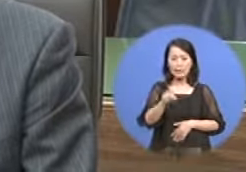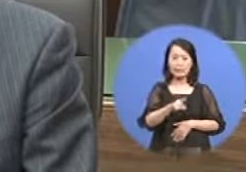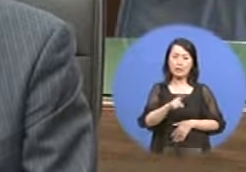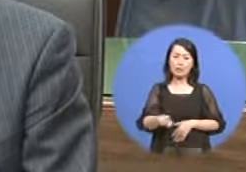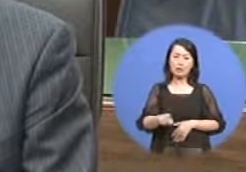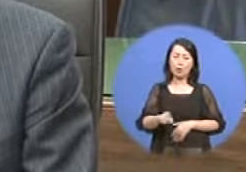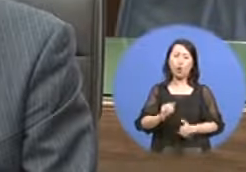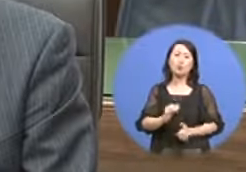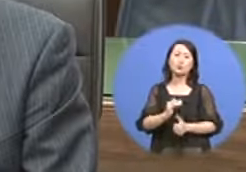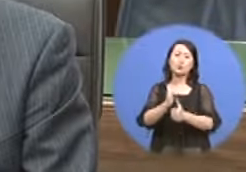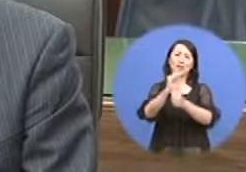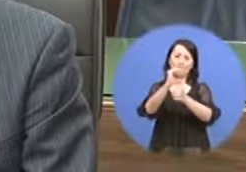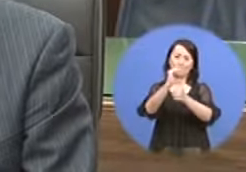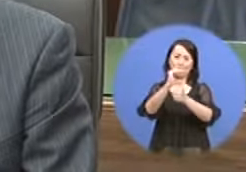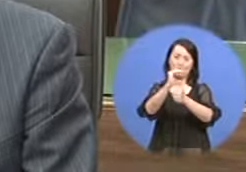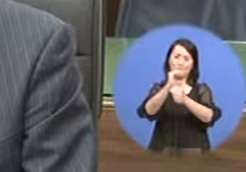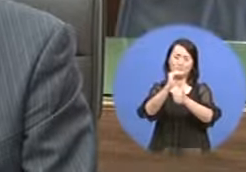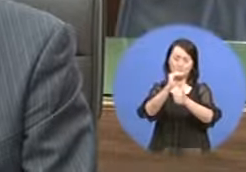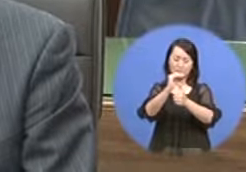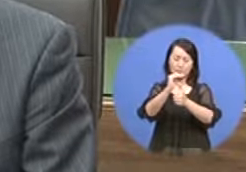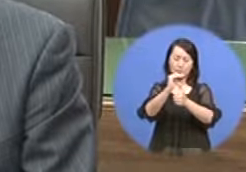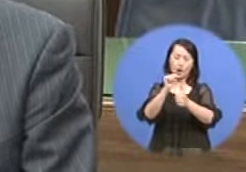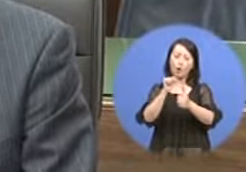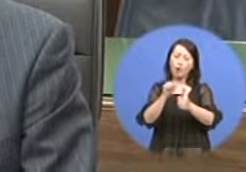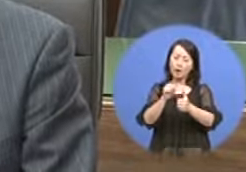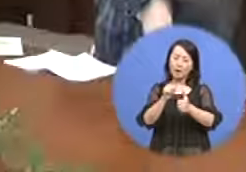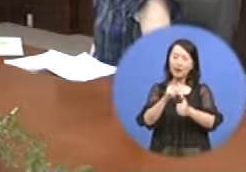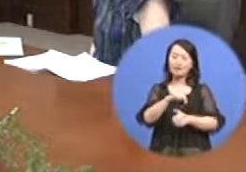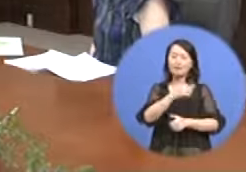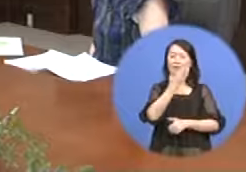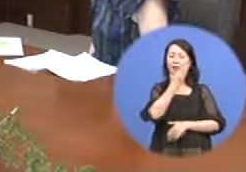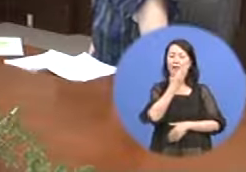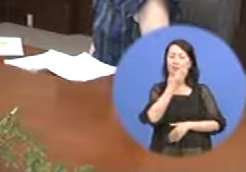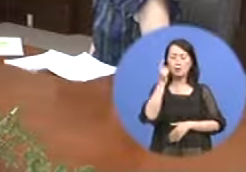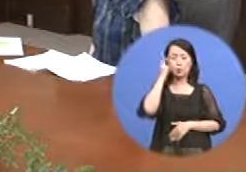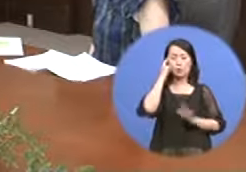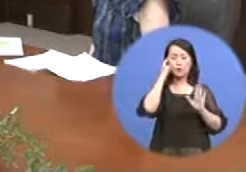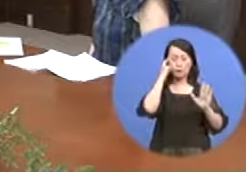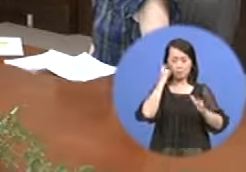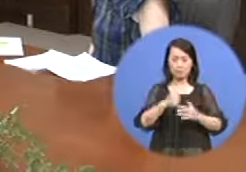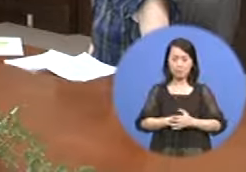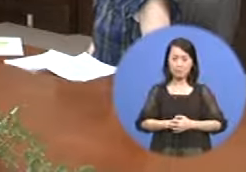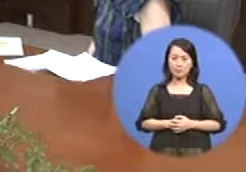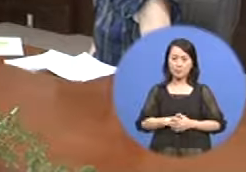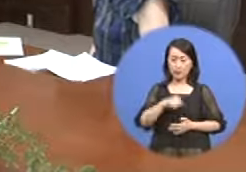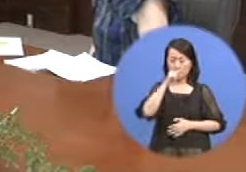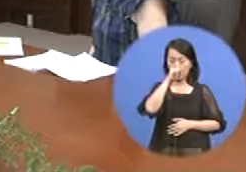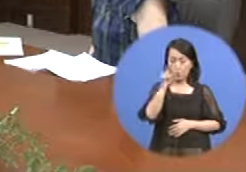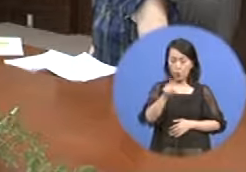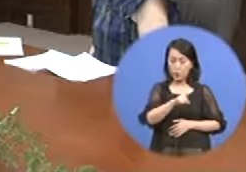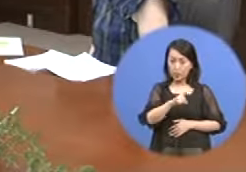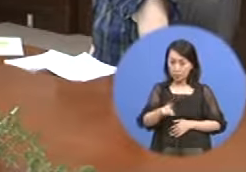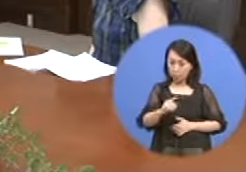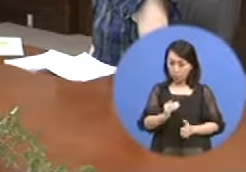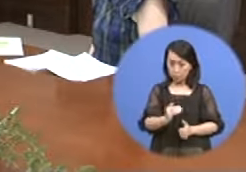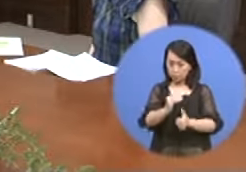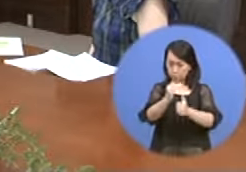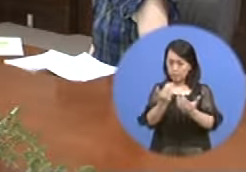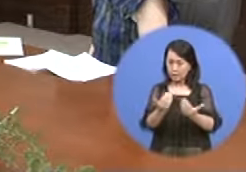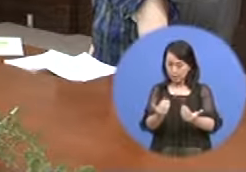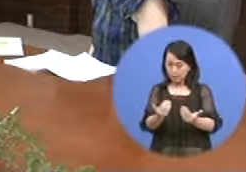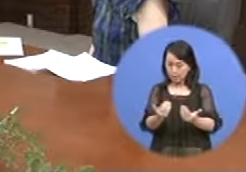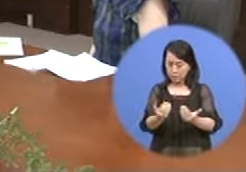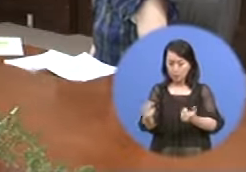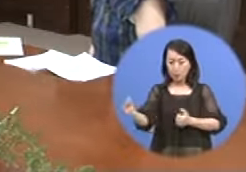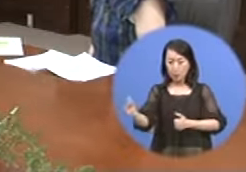ね、はい、教育の目標は私は実はこうだと思ってます、 はい、 いい人を育てておかないといい人でなければいい人と